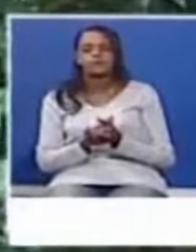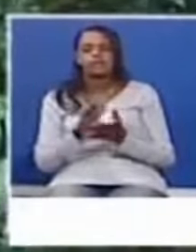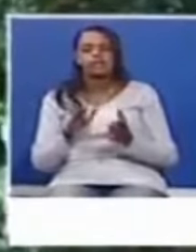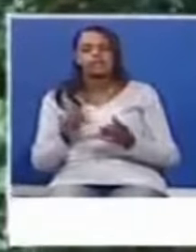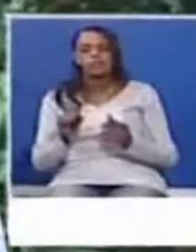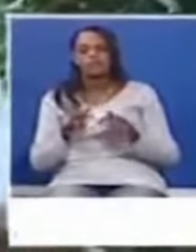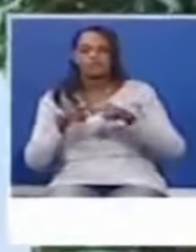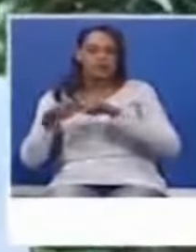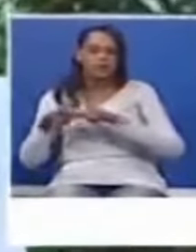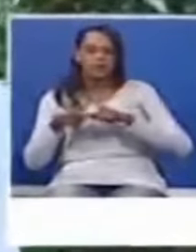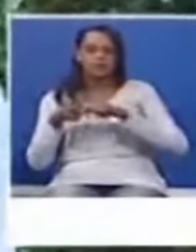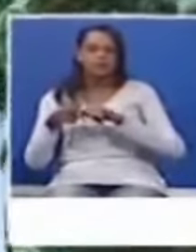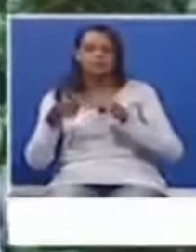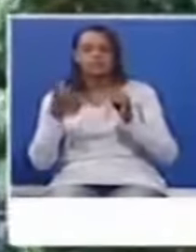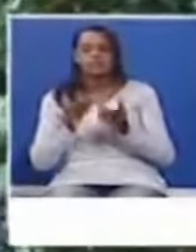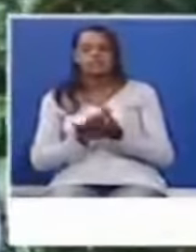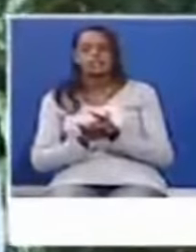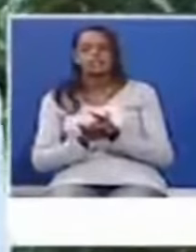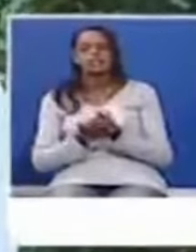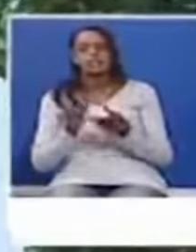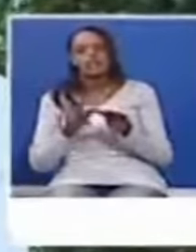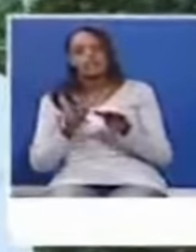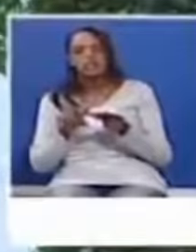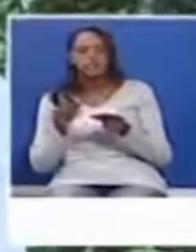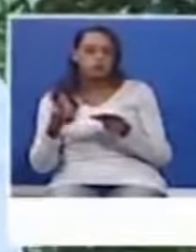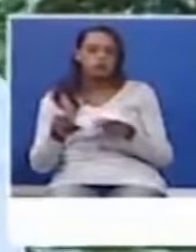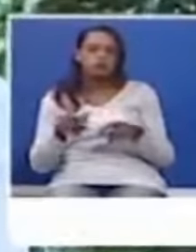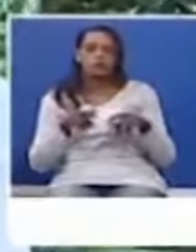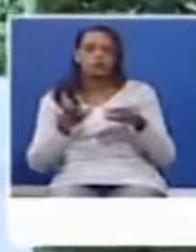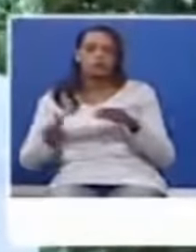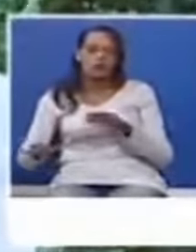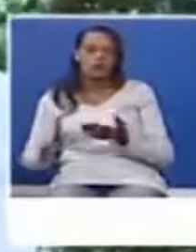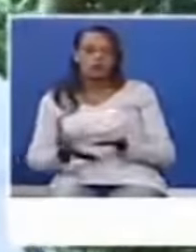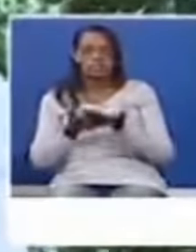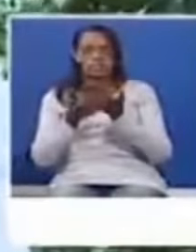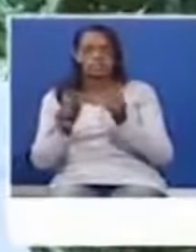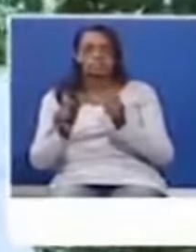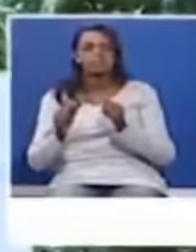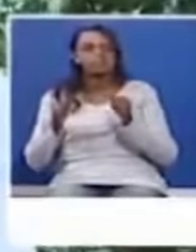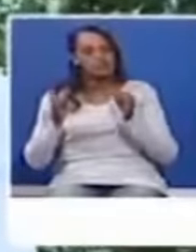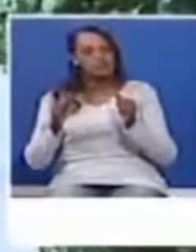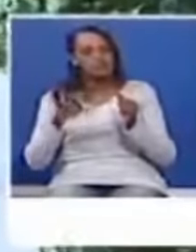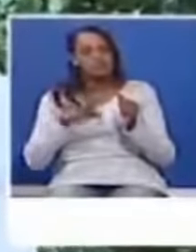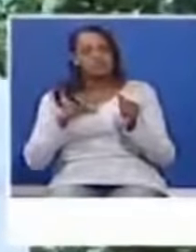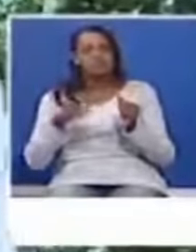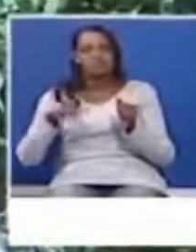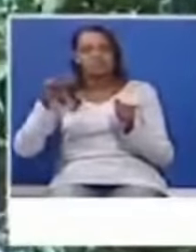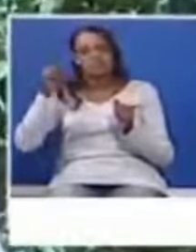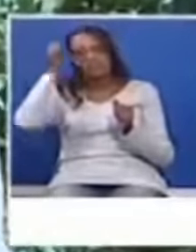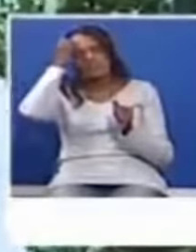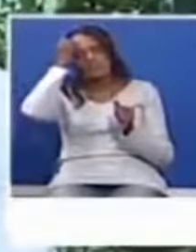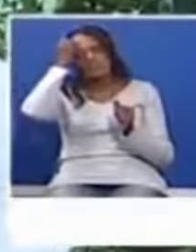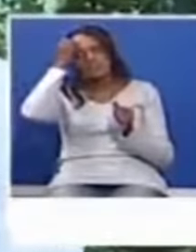እውን ኣብ ቆልዑ ወለዲ ካልኦት ቆልዑ ዝኣልያ ትካላት እውን ኣብ ቆልዑ ዘለዎን ኣረኣያ መሰል ከም ዘለዎም ከምቲ ዓብ ንምፍላጥ